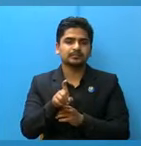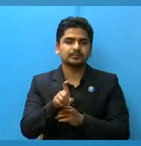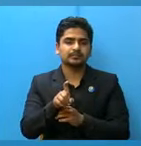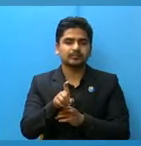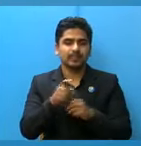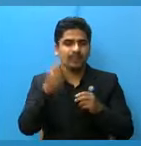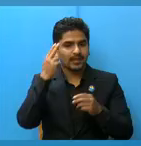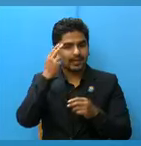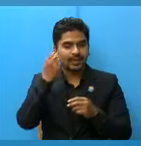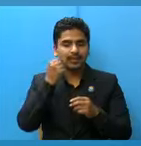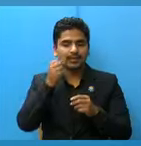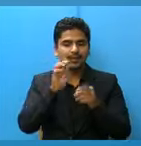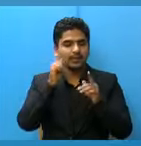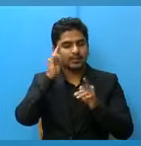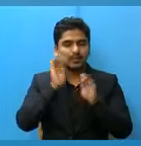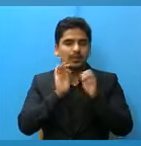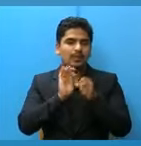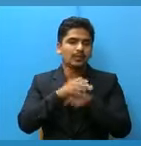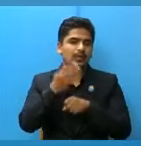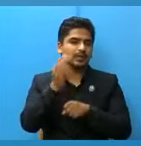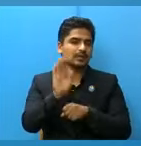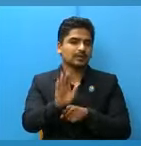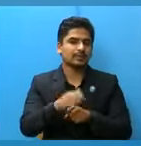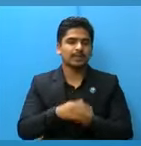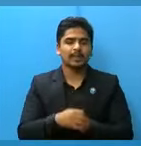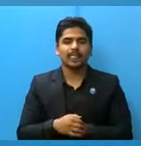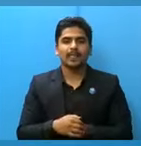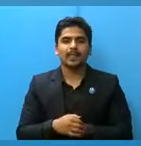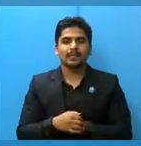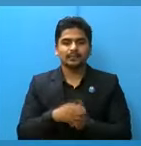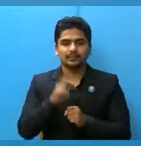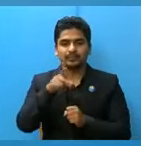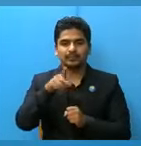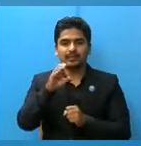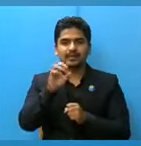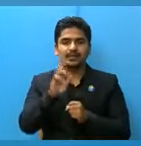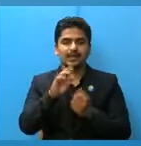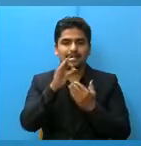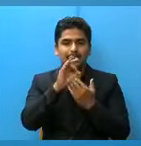डिटेक्शन उन्नी संभावना कम हो जान